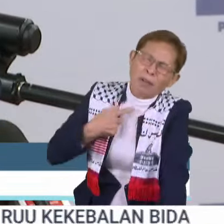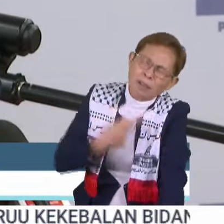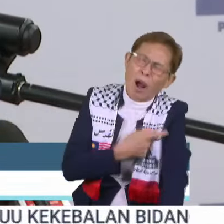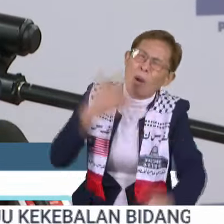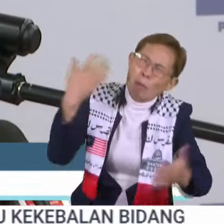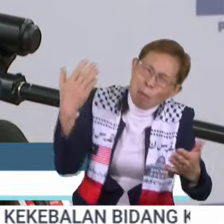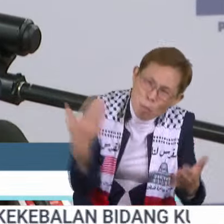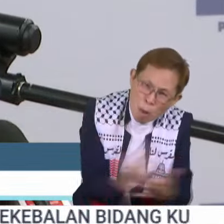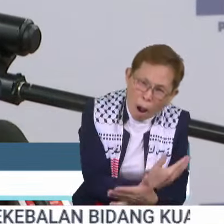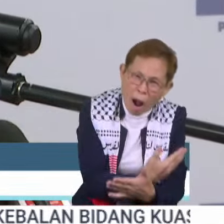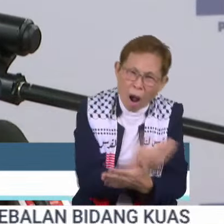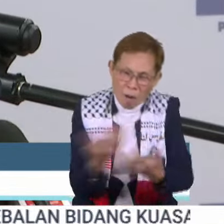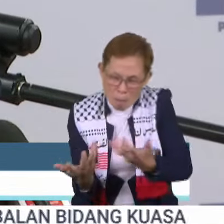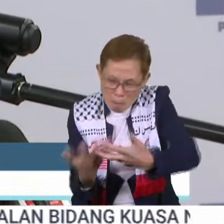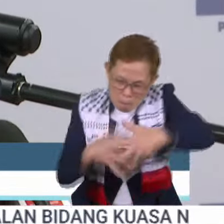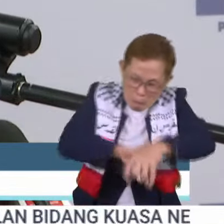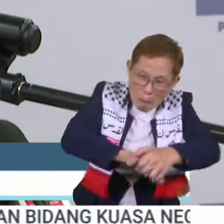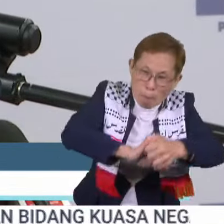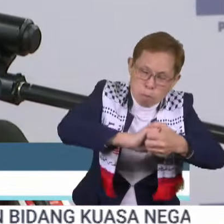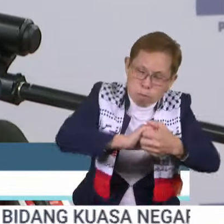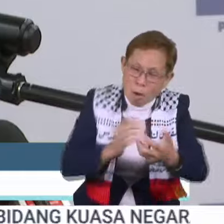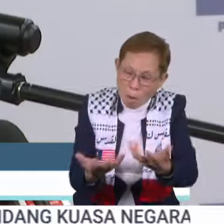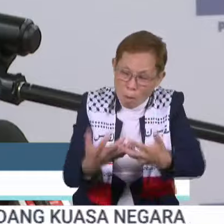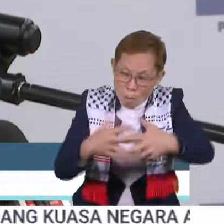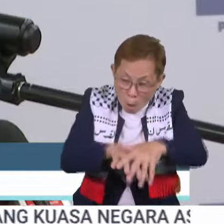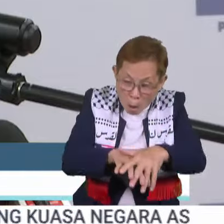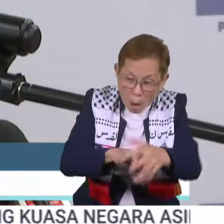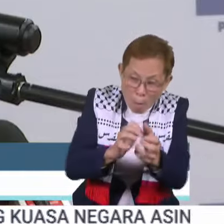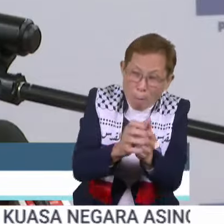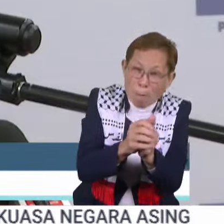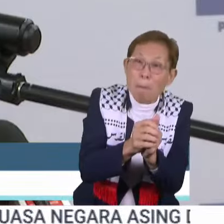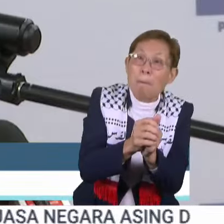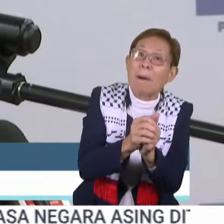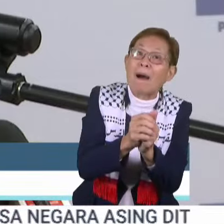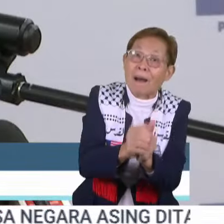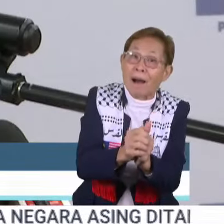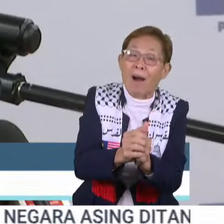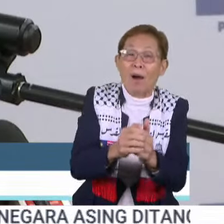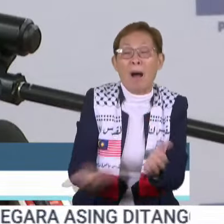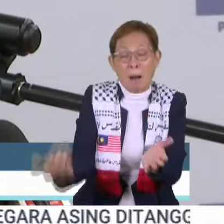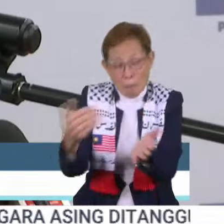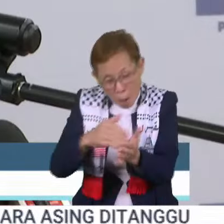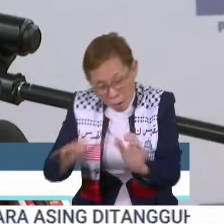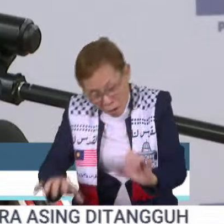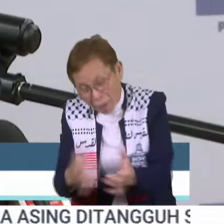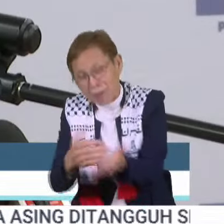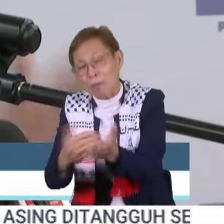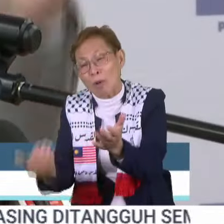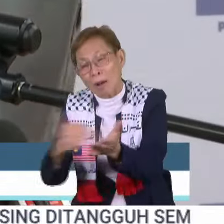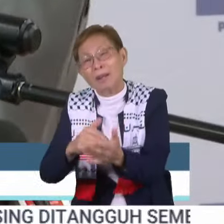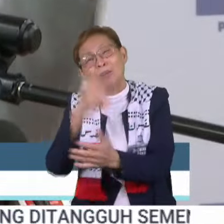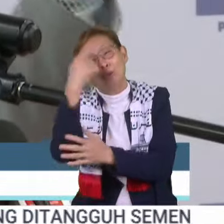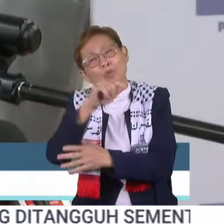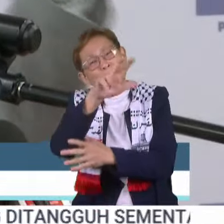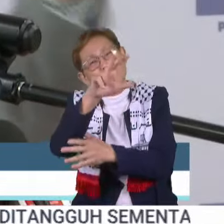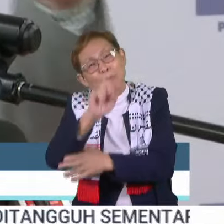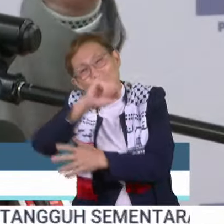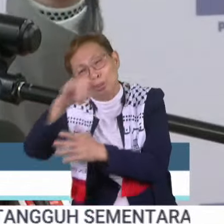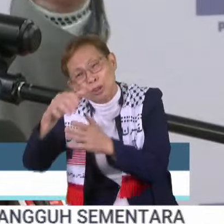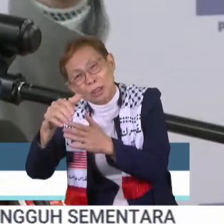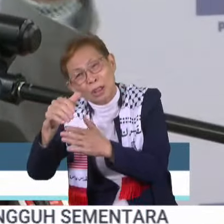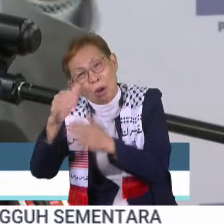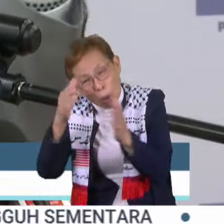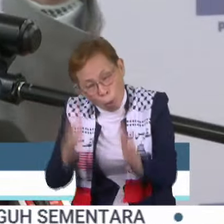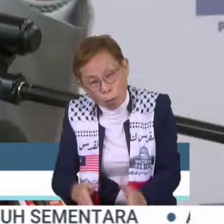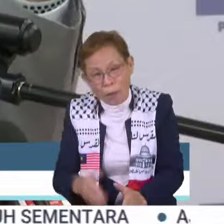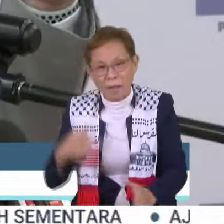je kita consolidate everything, dah tak bertukar lagi. Kena buat balik, kena buat balik kan. Ini untuk 30 juta orang ni. So you have to freeze